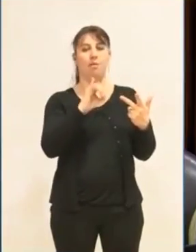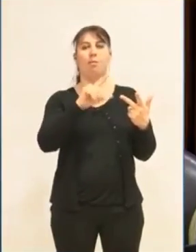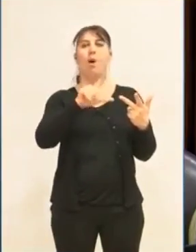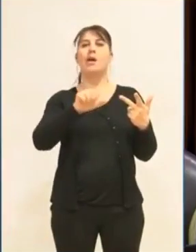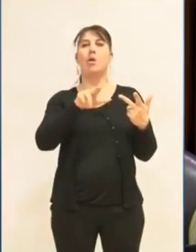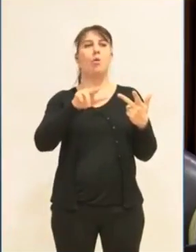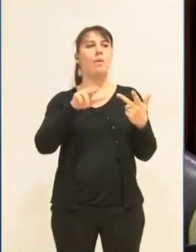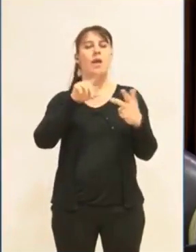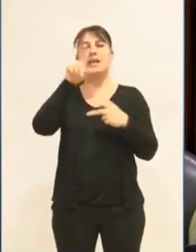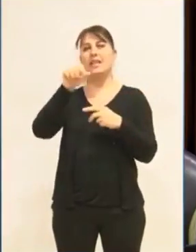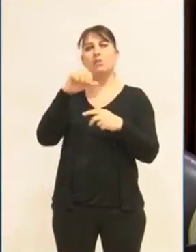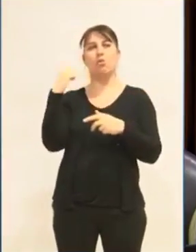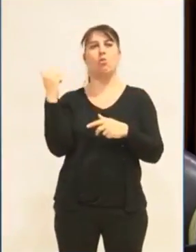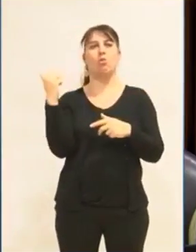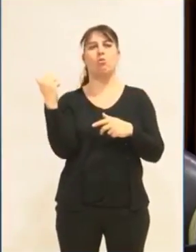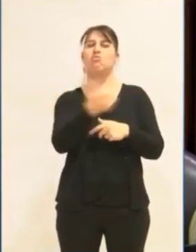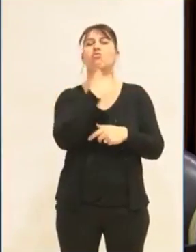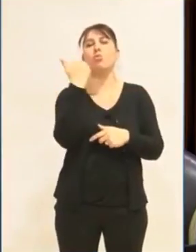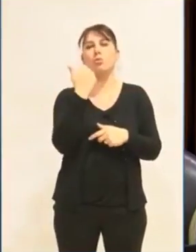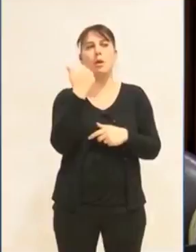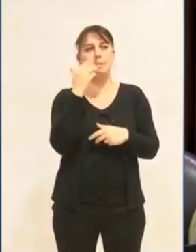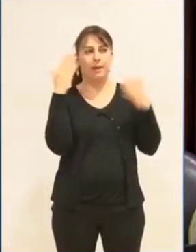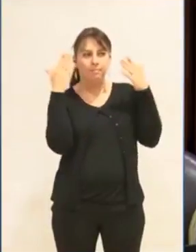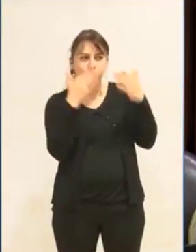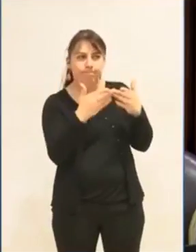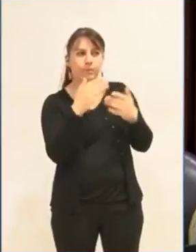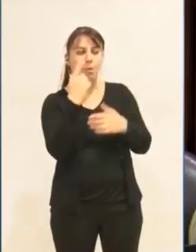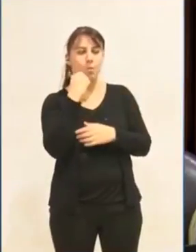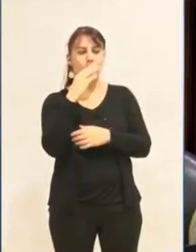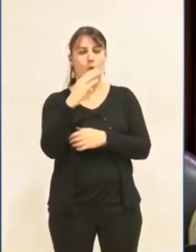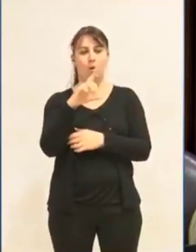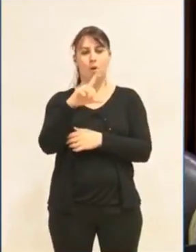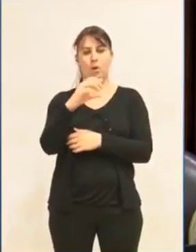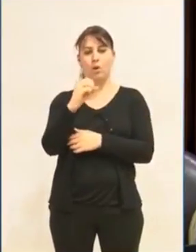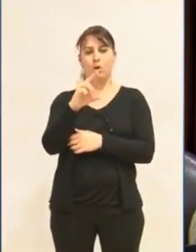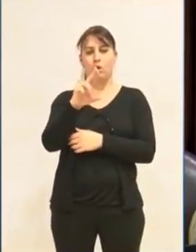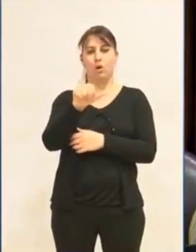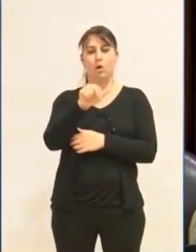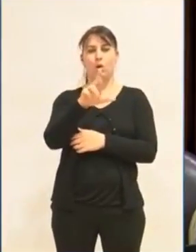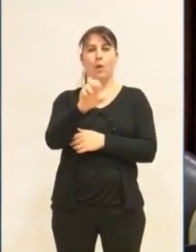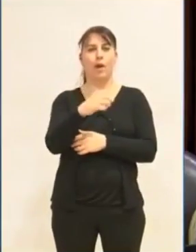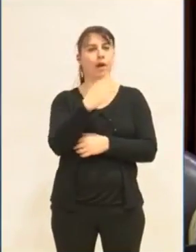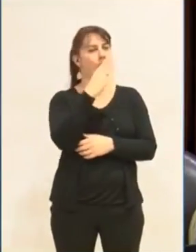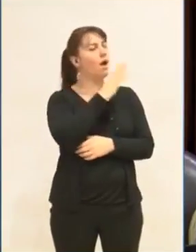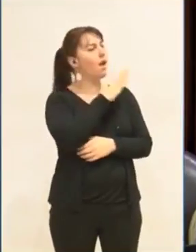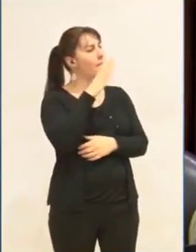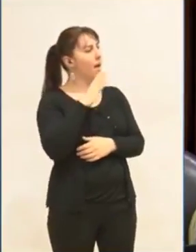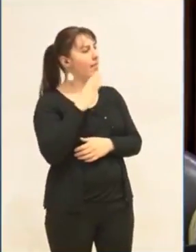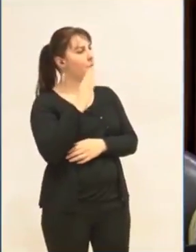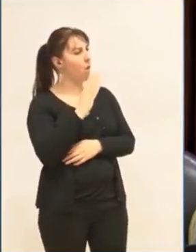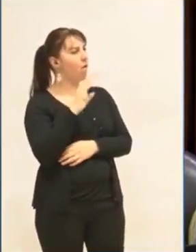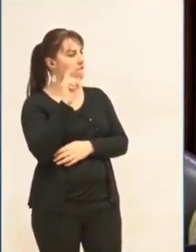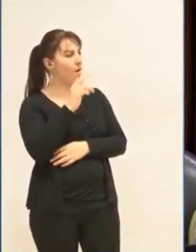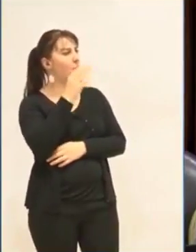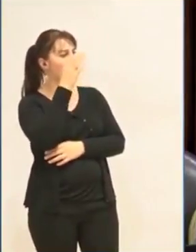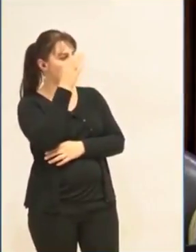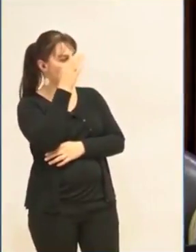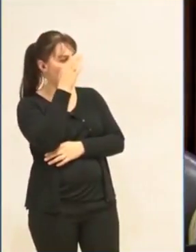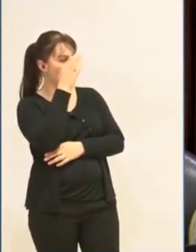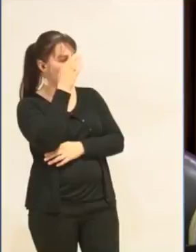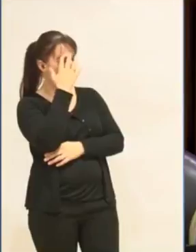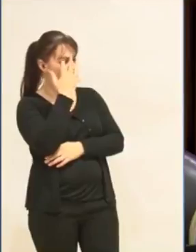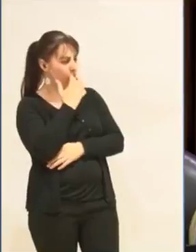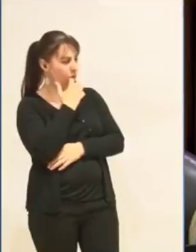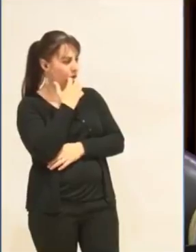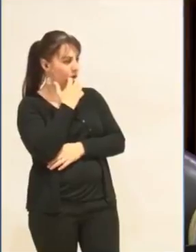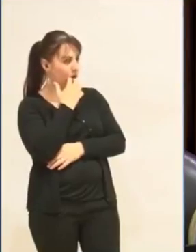question s'adressera plus à Monsieur Cloer. D'abord, Madame Boileau, je vous ai écouté attentivement et j'imaginais, j'en parlais avec